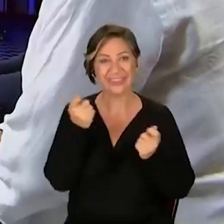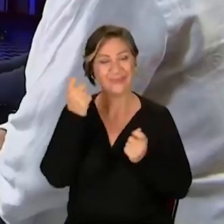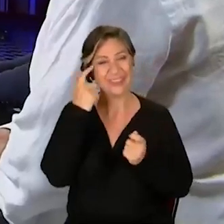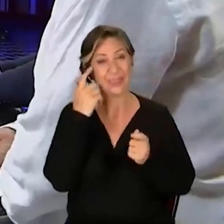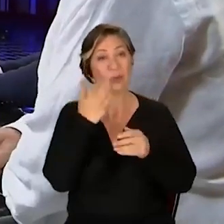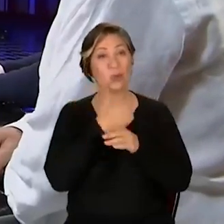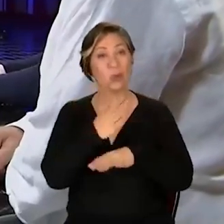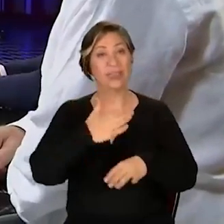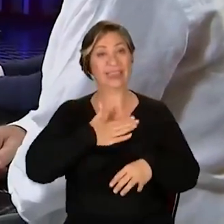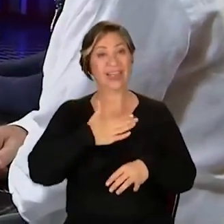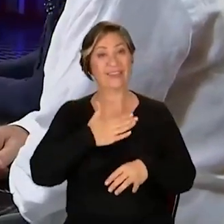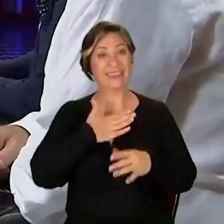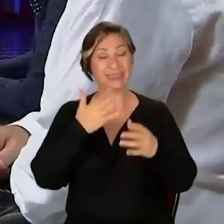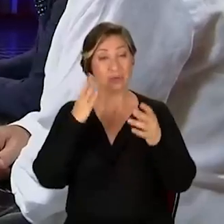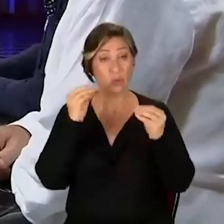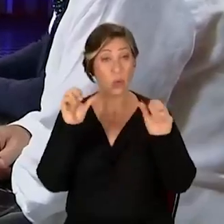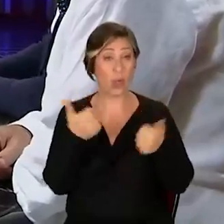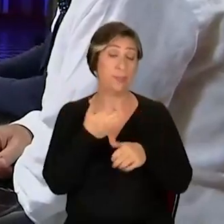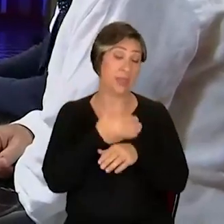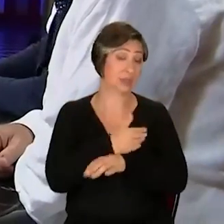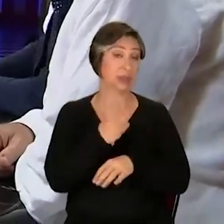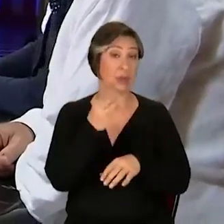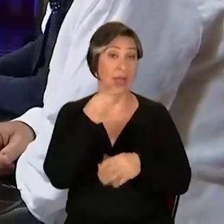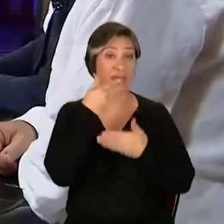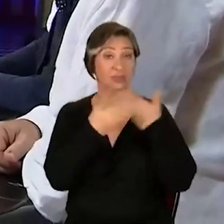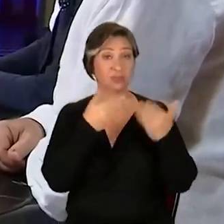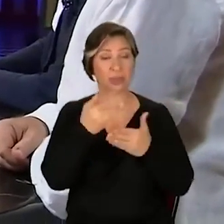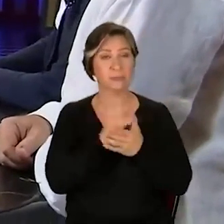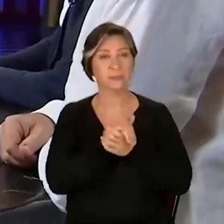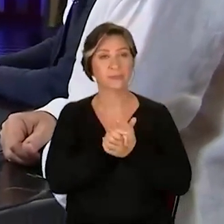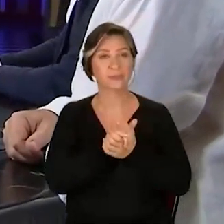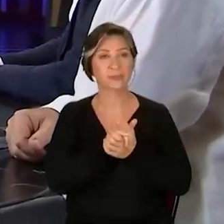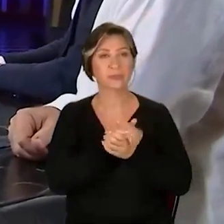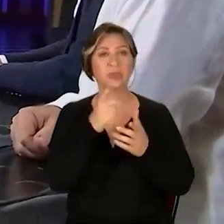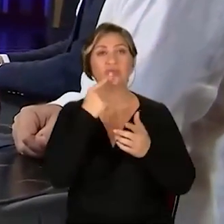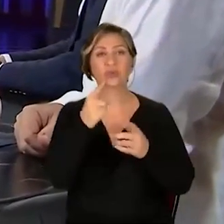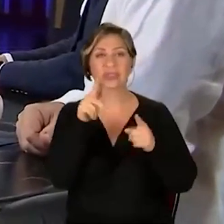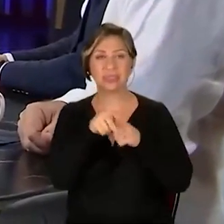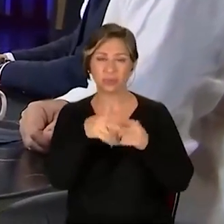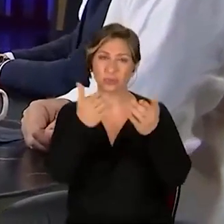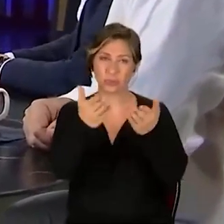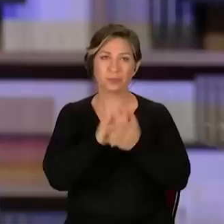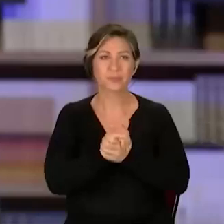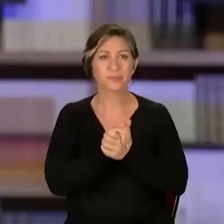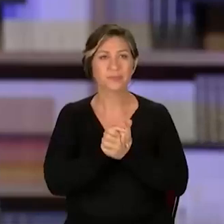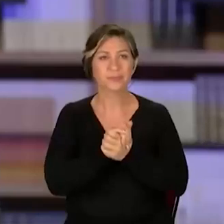doğru nefesi göstersek hakikaten çok önemli. Çünkü herhalde onu da anlatacak. Yoksa efendim. Şöyle söyleyeyim ben. Sözünüzü kesiyorum, özür dilerim, buyursunlar. Rica